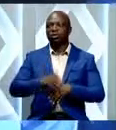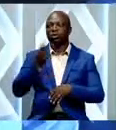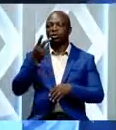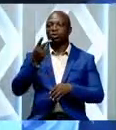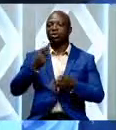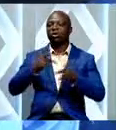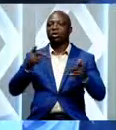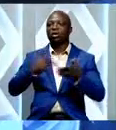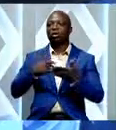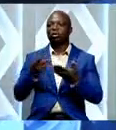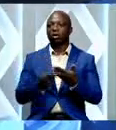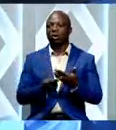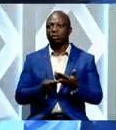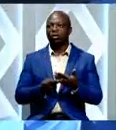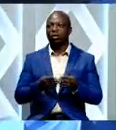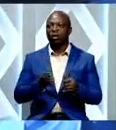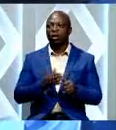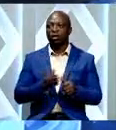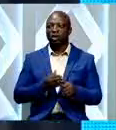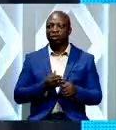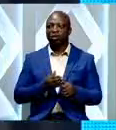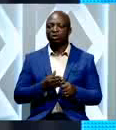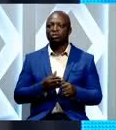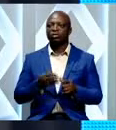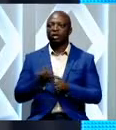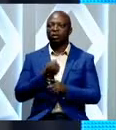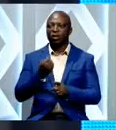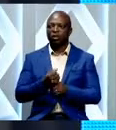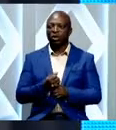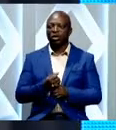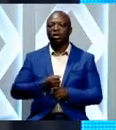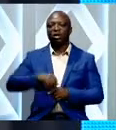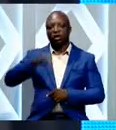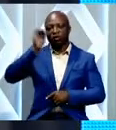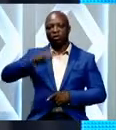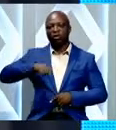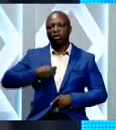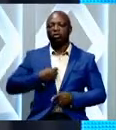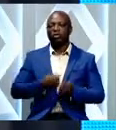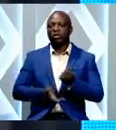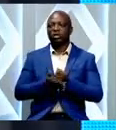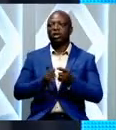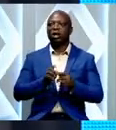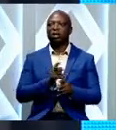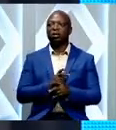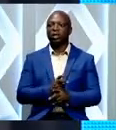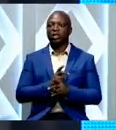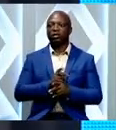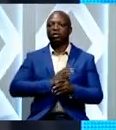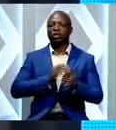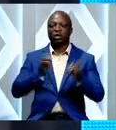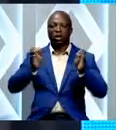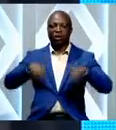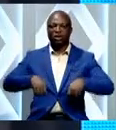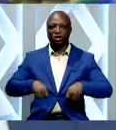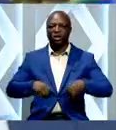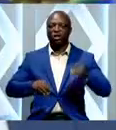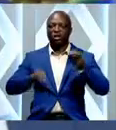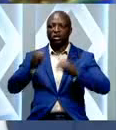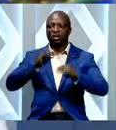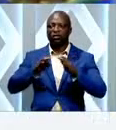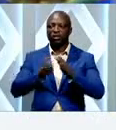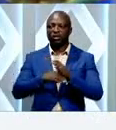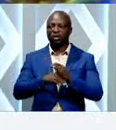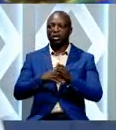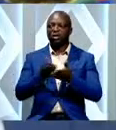chantiers. D'abord, et c'est un plaidoyer, il faut qu'ils nous aident à préserver notre capacité d'investissement. À